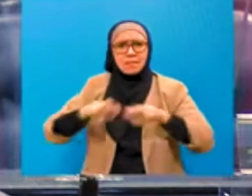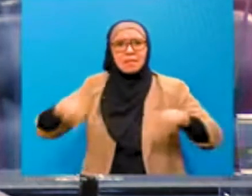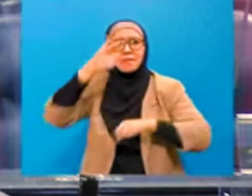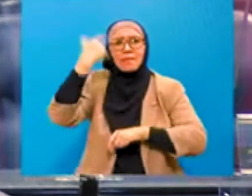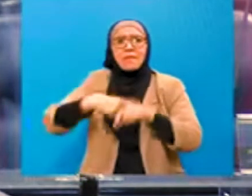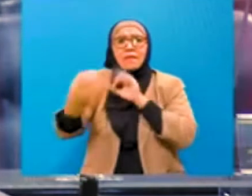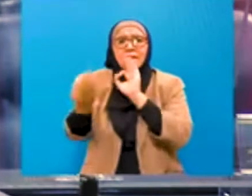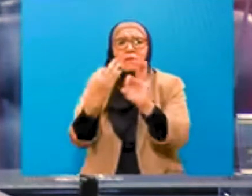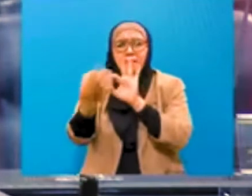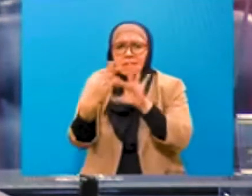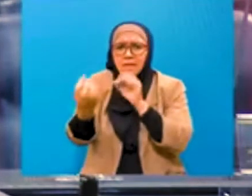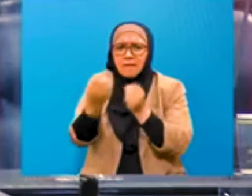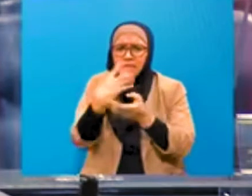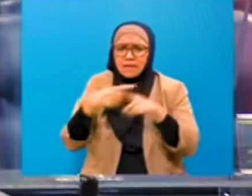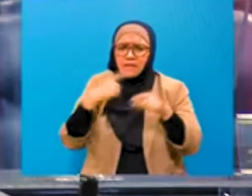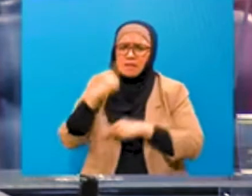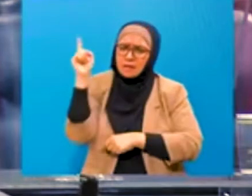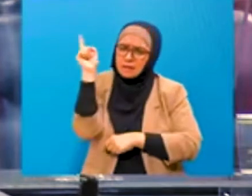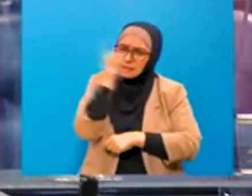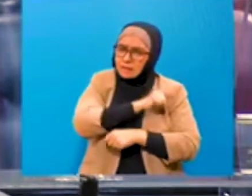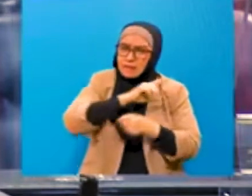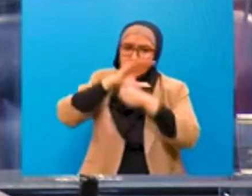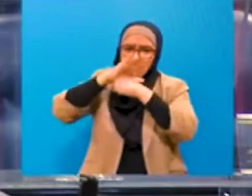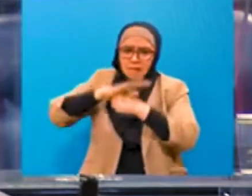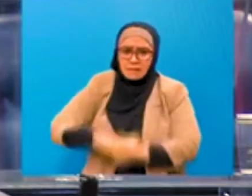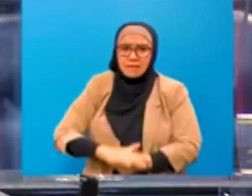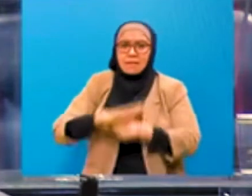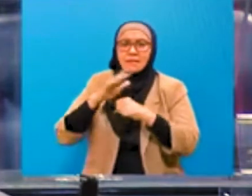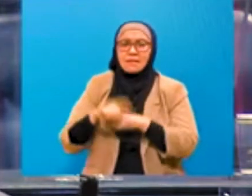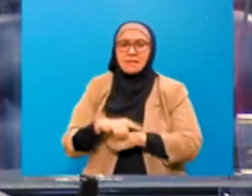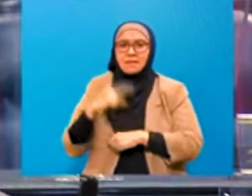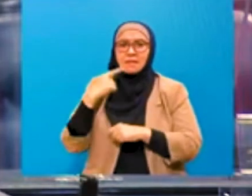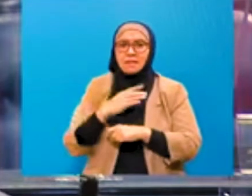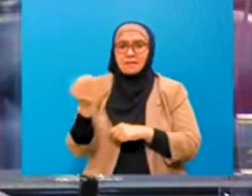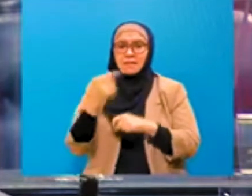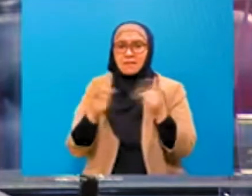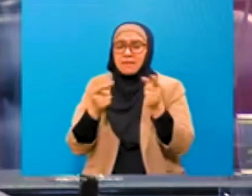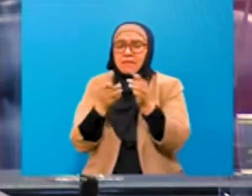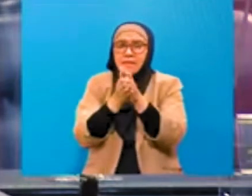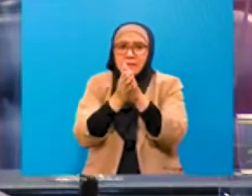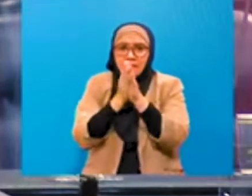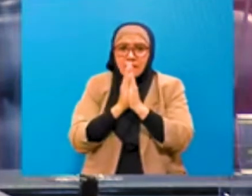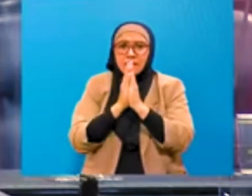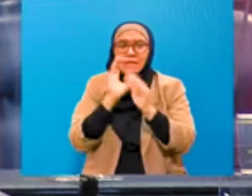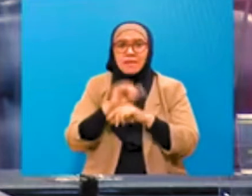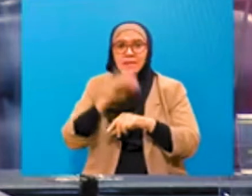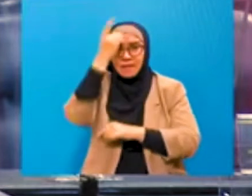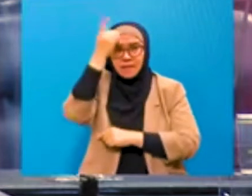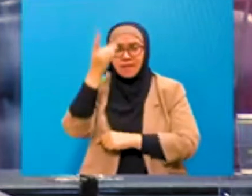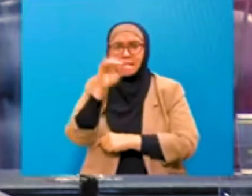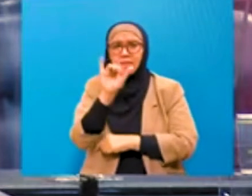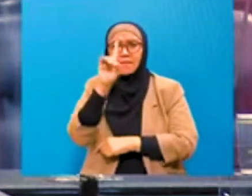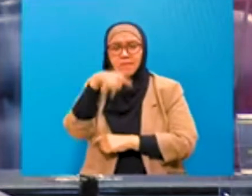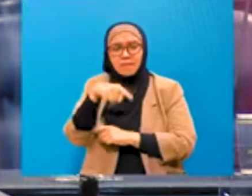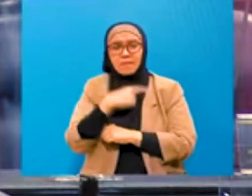mengatakan bahwa mereka hadapi tekanan yang luar biasa cuma ada tuh Spike sementara meminta penyelesaian menteri terhadap karya tersebut